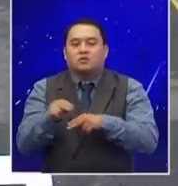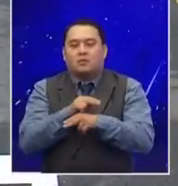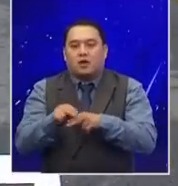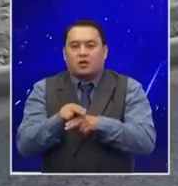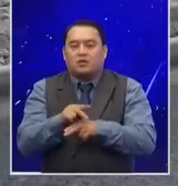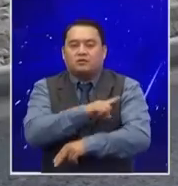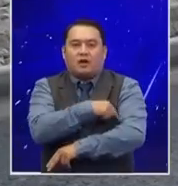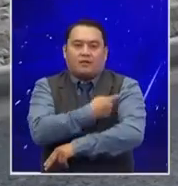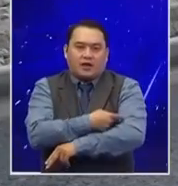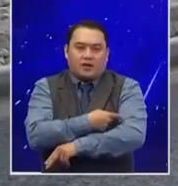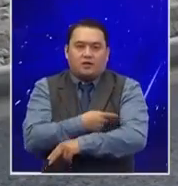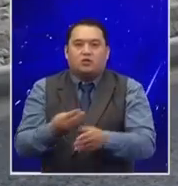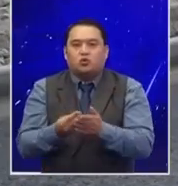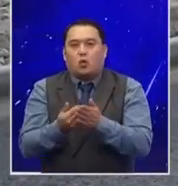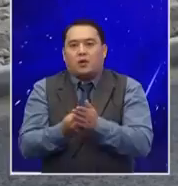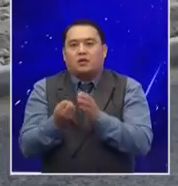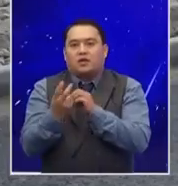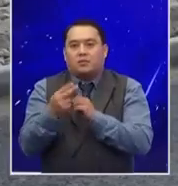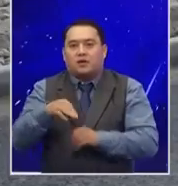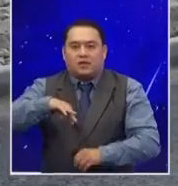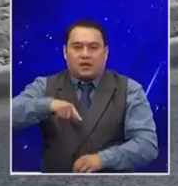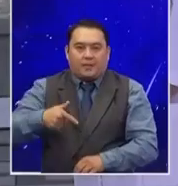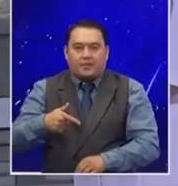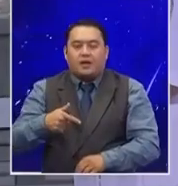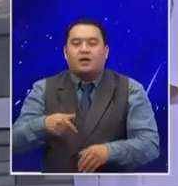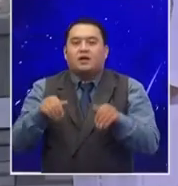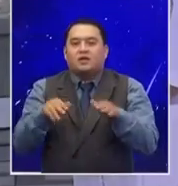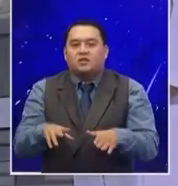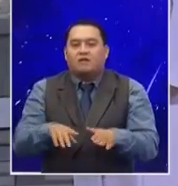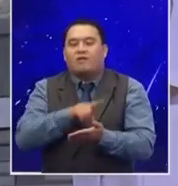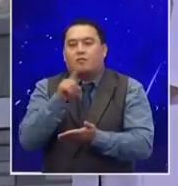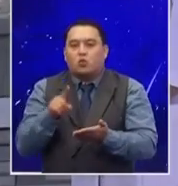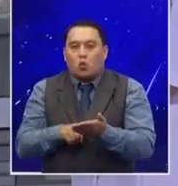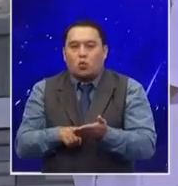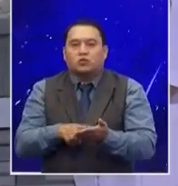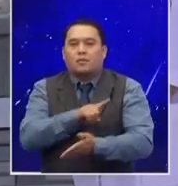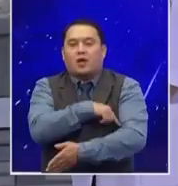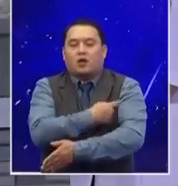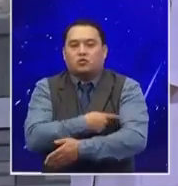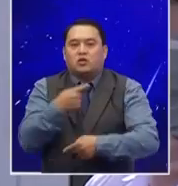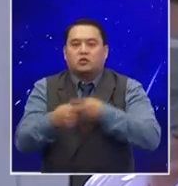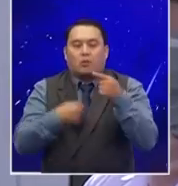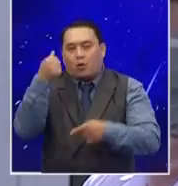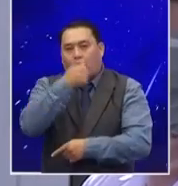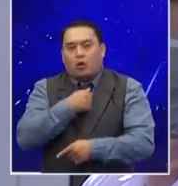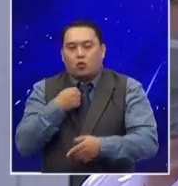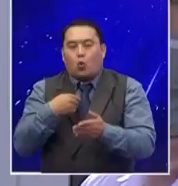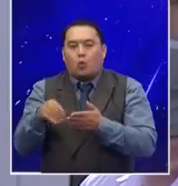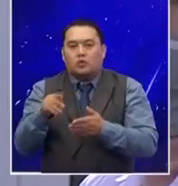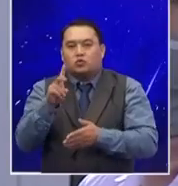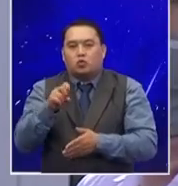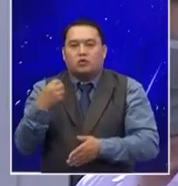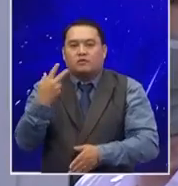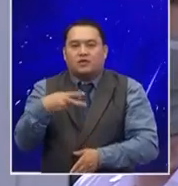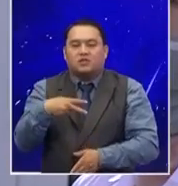объектов здравоохранения на сумму 13 миллиардов тенге. Для решения жилищного вопроса медработникам в текущем году приобретено